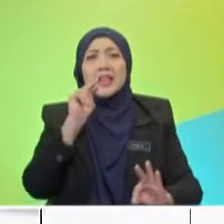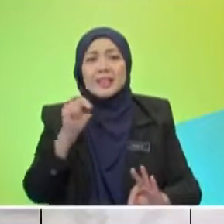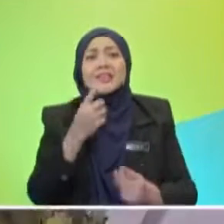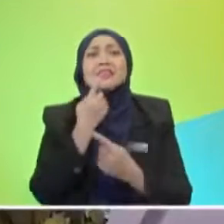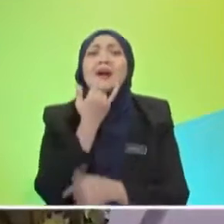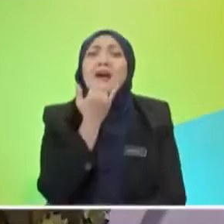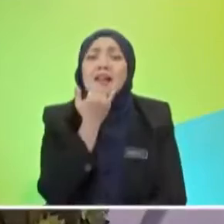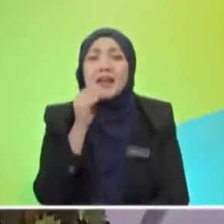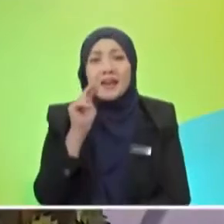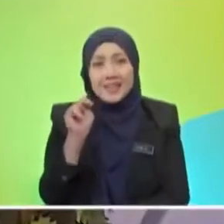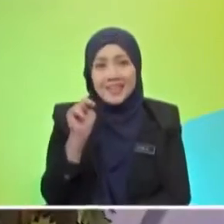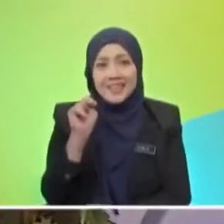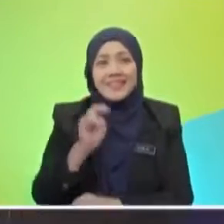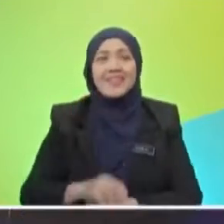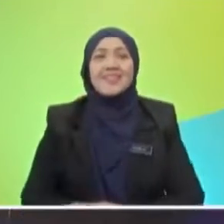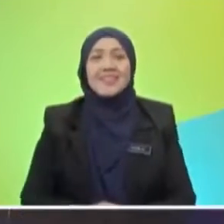nanti. Wow,